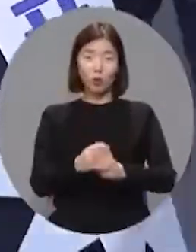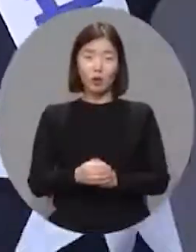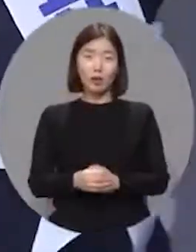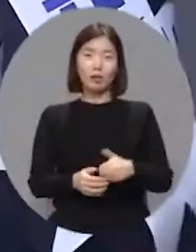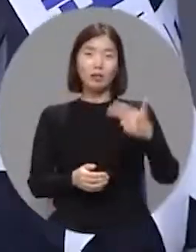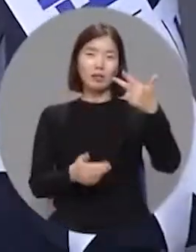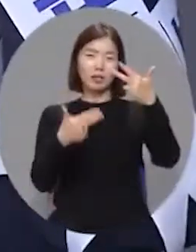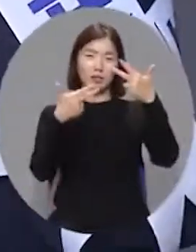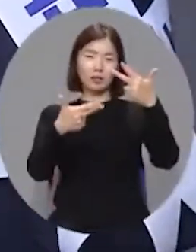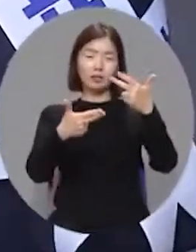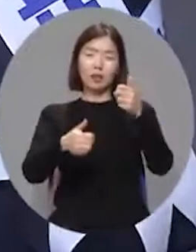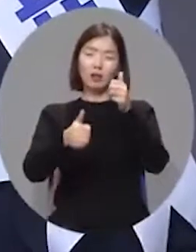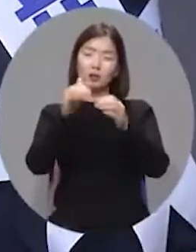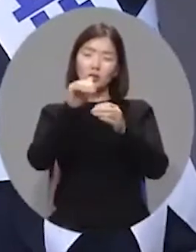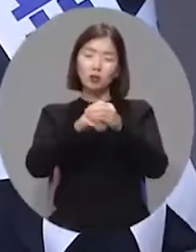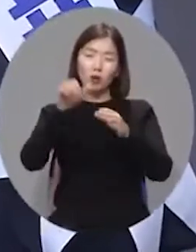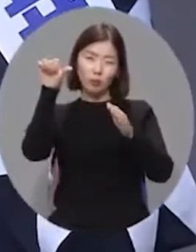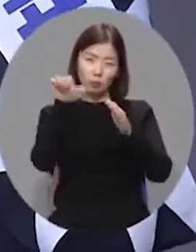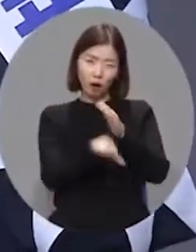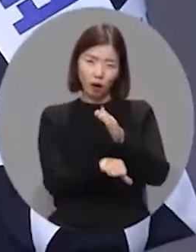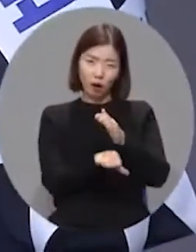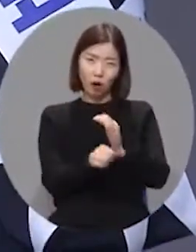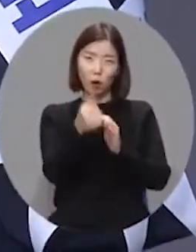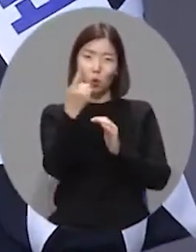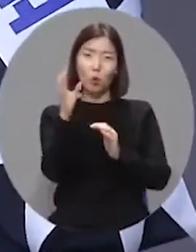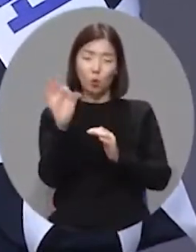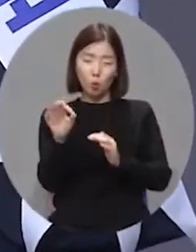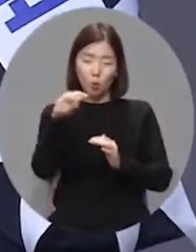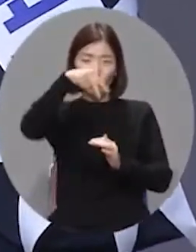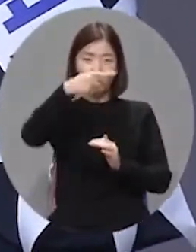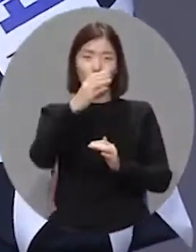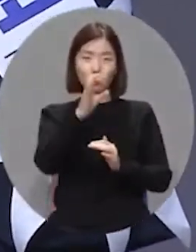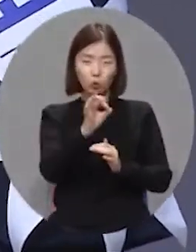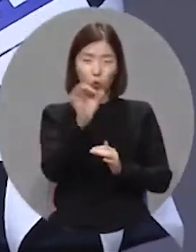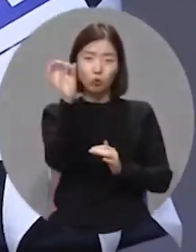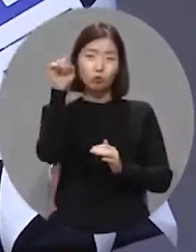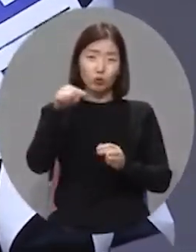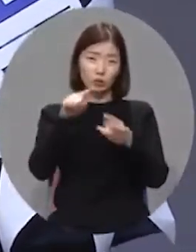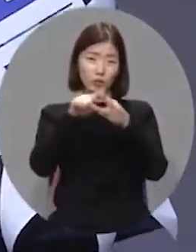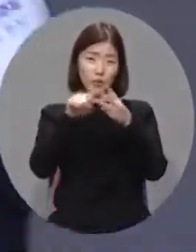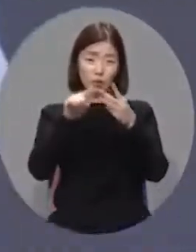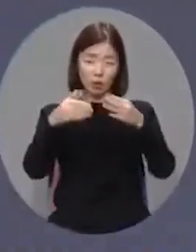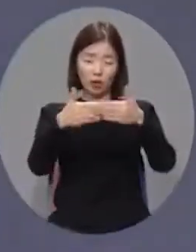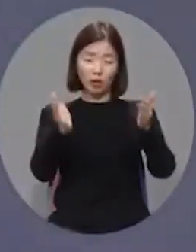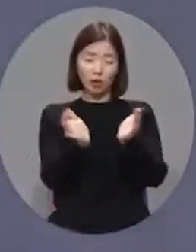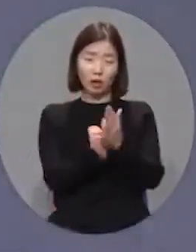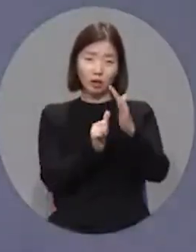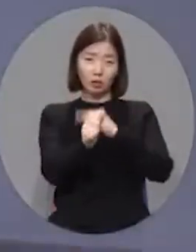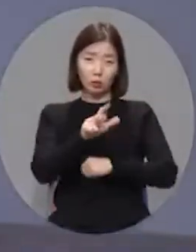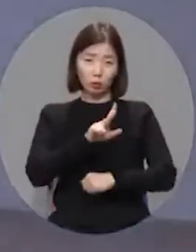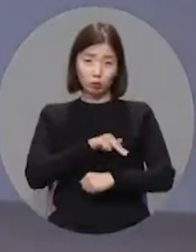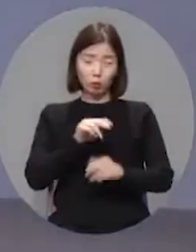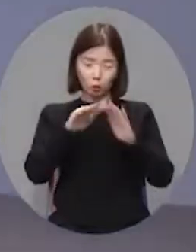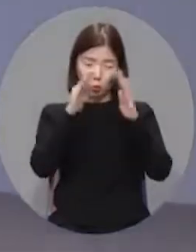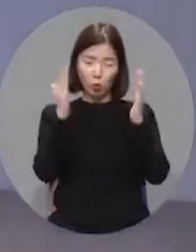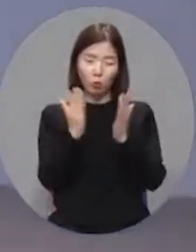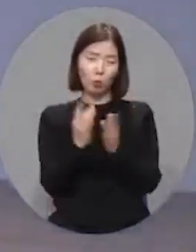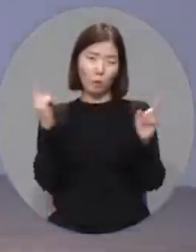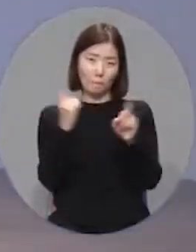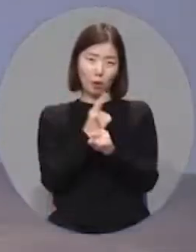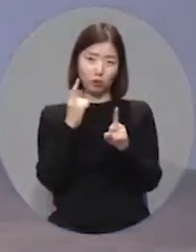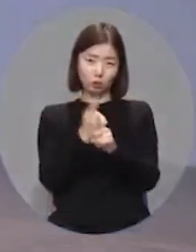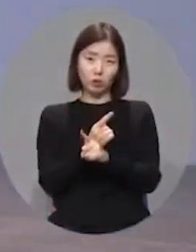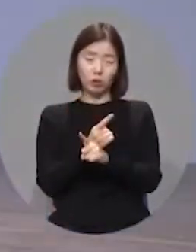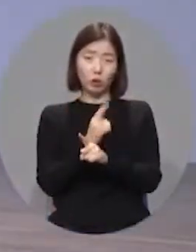4.7 재보궐선거 참패에 대해 홍영표, 송영길, 우원식 세 명의 당대표 후보 모두 쇄신의